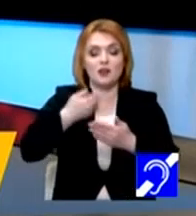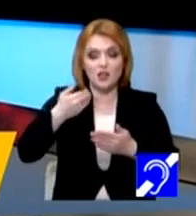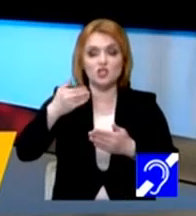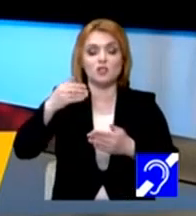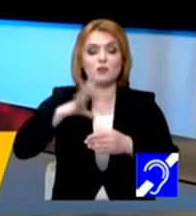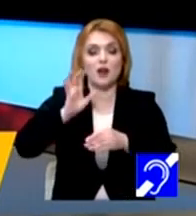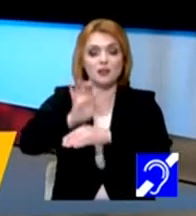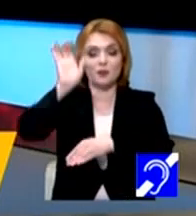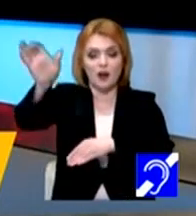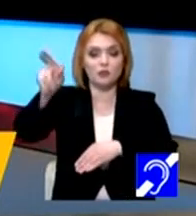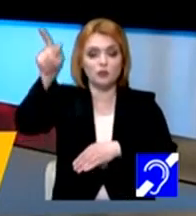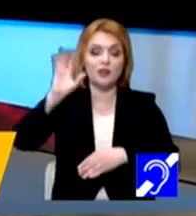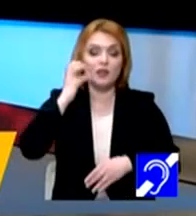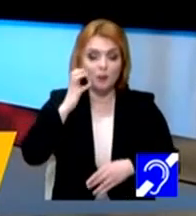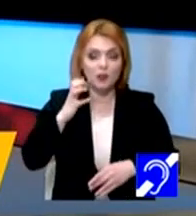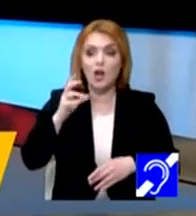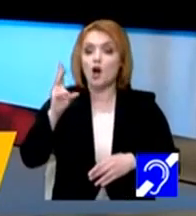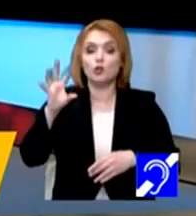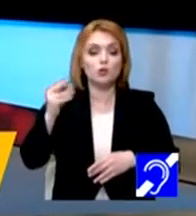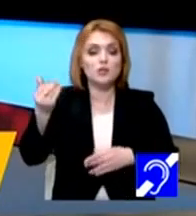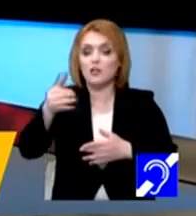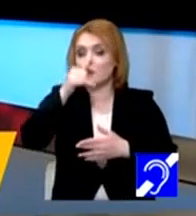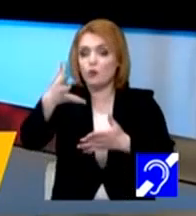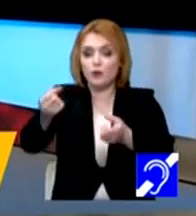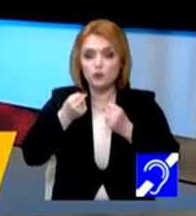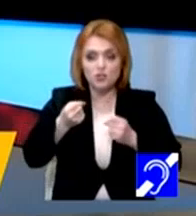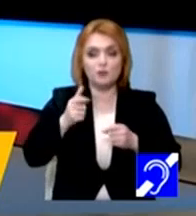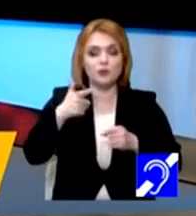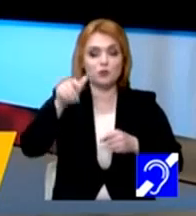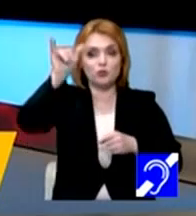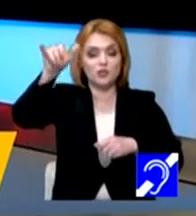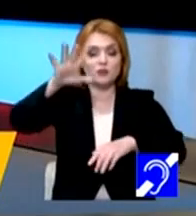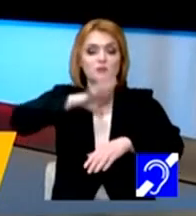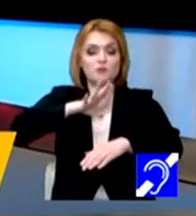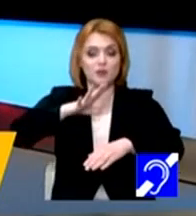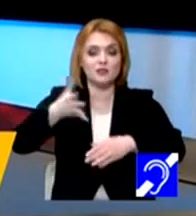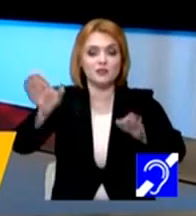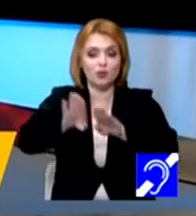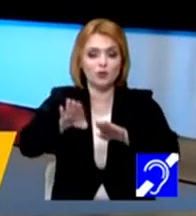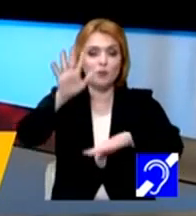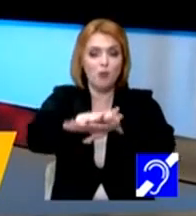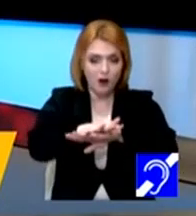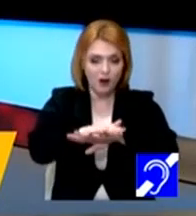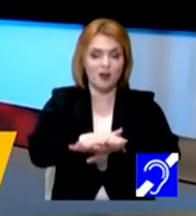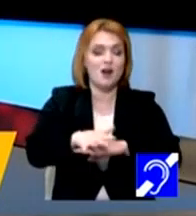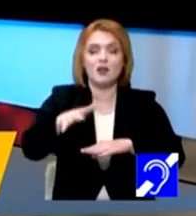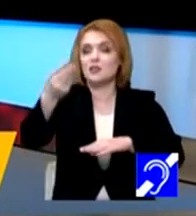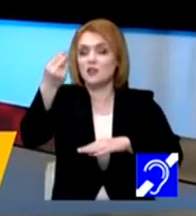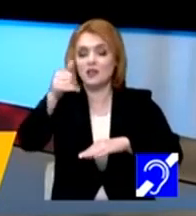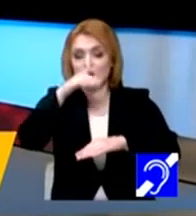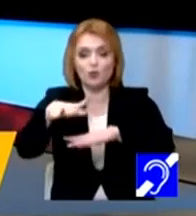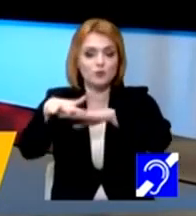cauza sancțiunilor impuse băncilor din Rusia și prăbușirii rublei. În prezent, în depozitele din Republica Moldova sunt